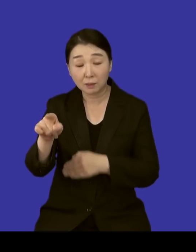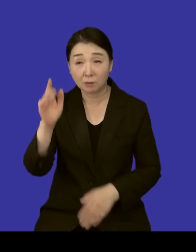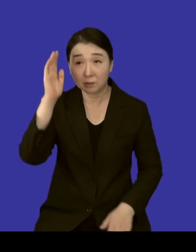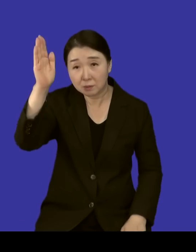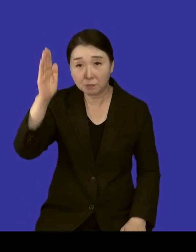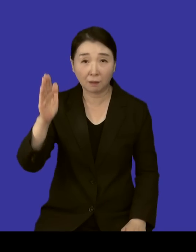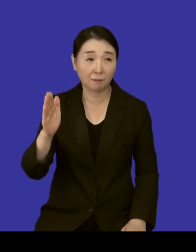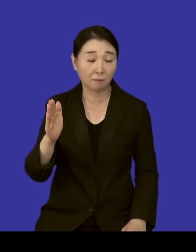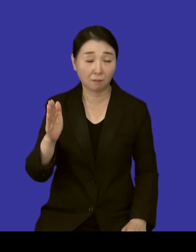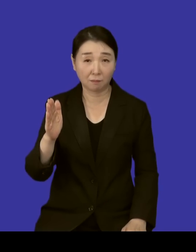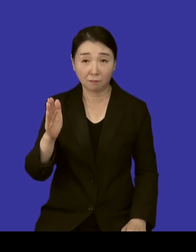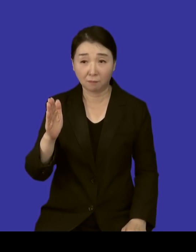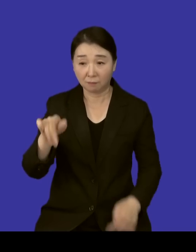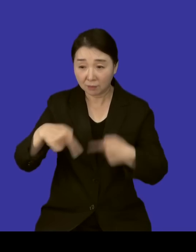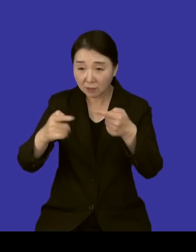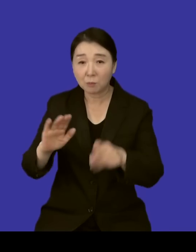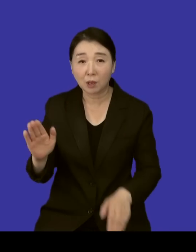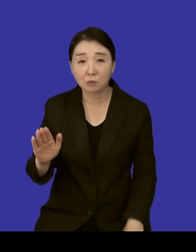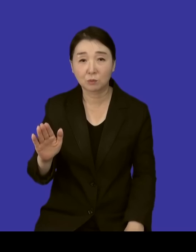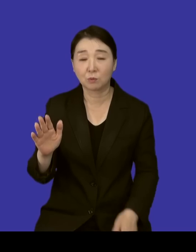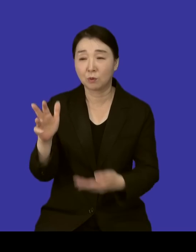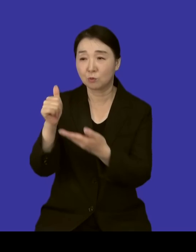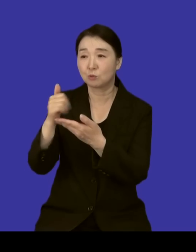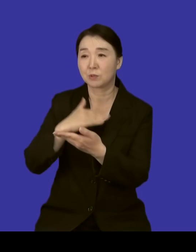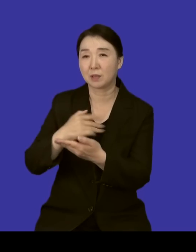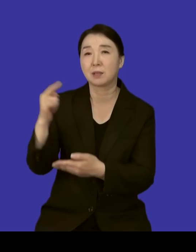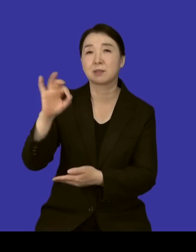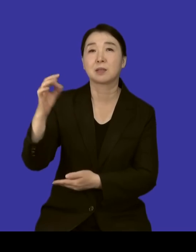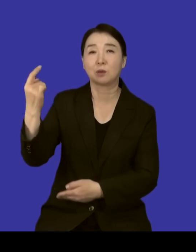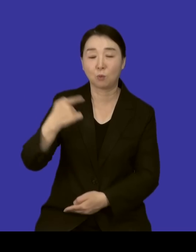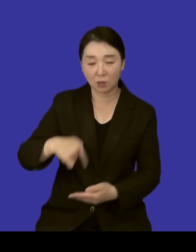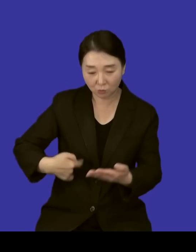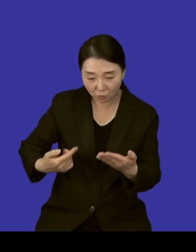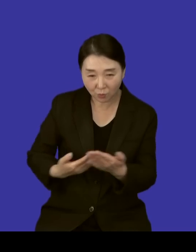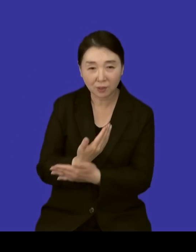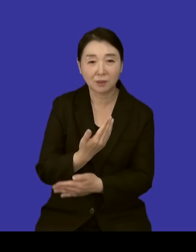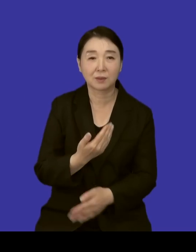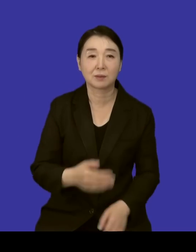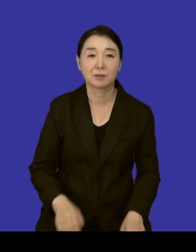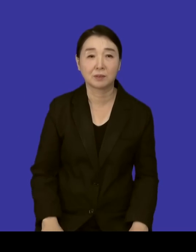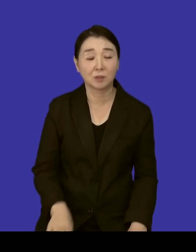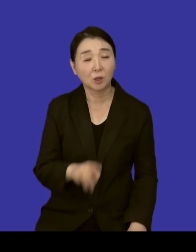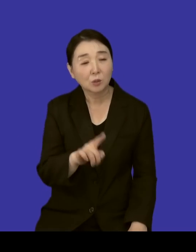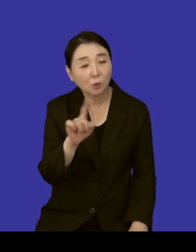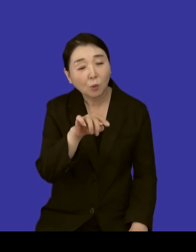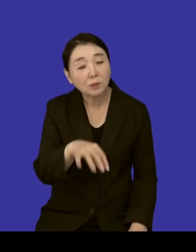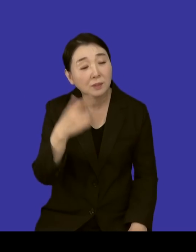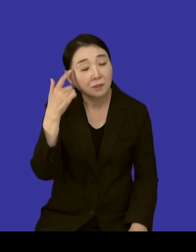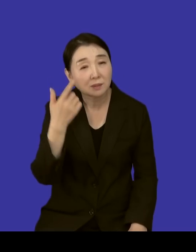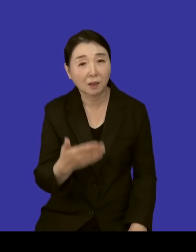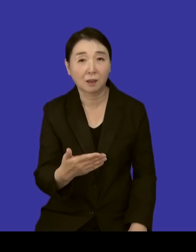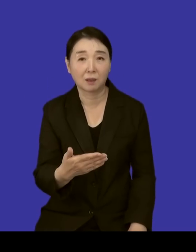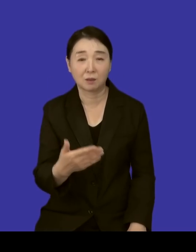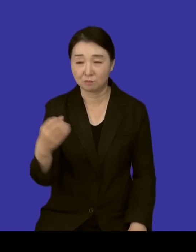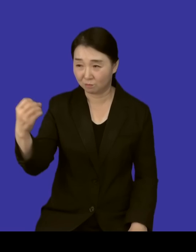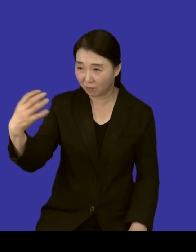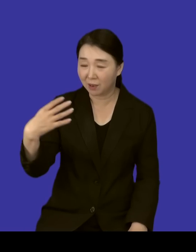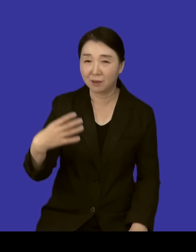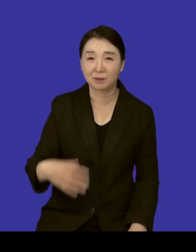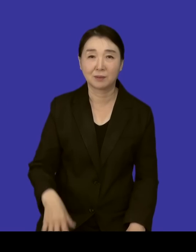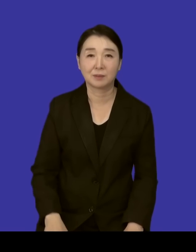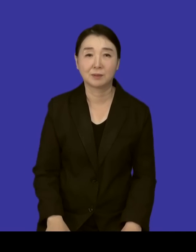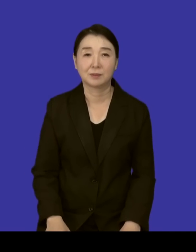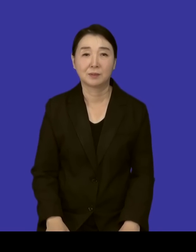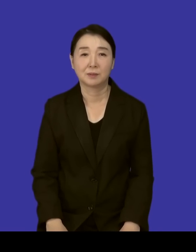것도 아니고 네네. 그냥 그런 주님이 찾아오셨어요. 스스로 회개가 나왔군요. 양재 네가 어디 있느냐 하면서